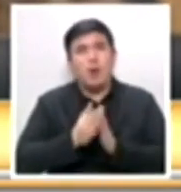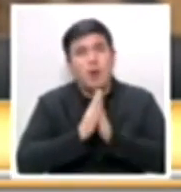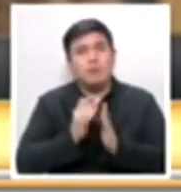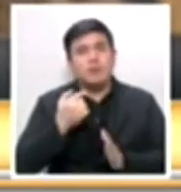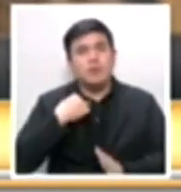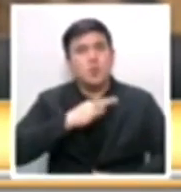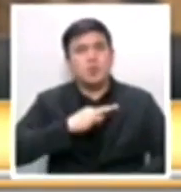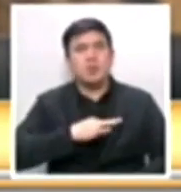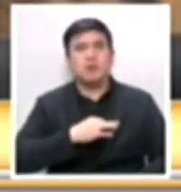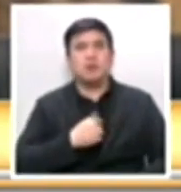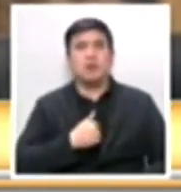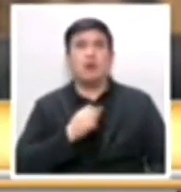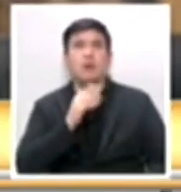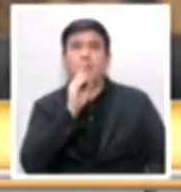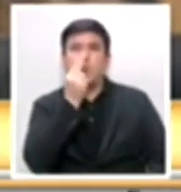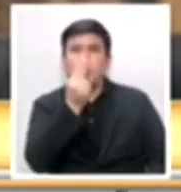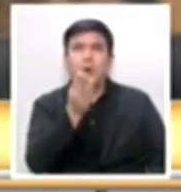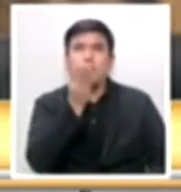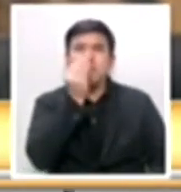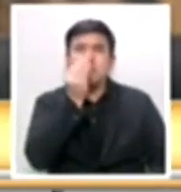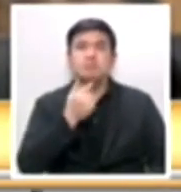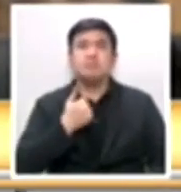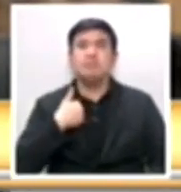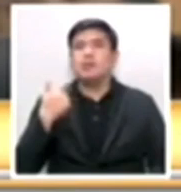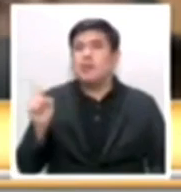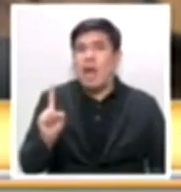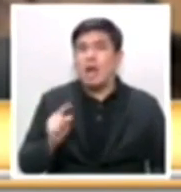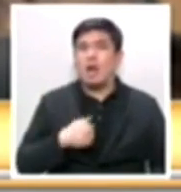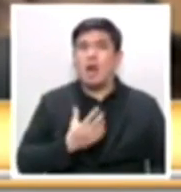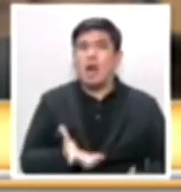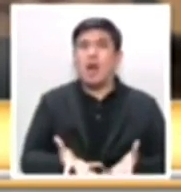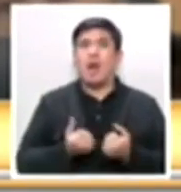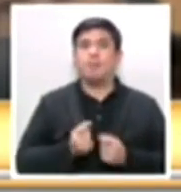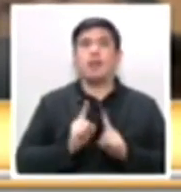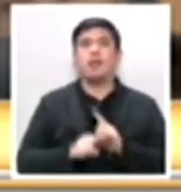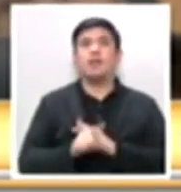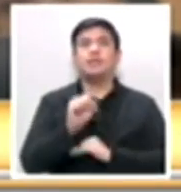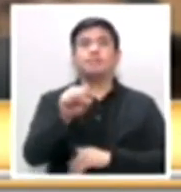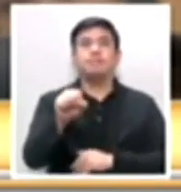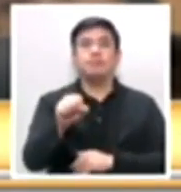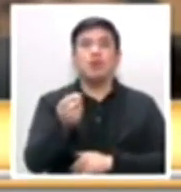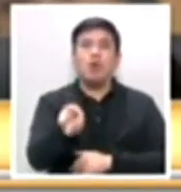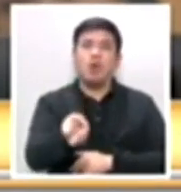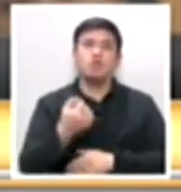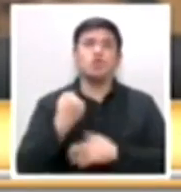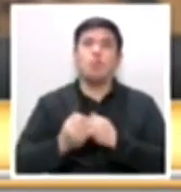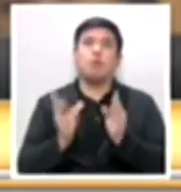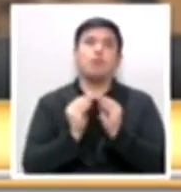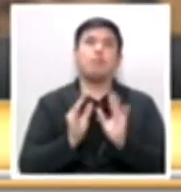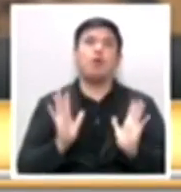รับฟังความคิดเห็นบางครั้งที่ผมไปมีการรับฟังความคิดเห็นแค่เพียง10นาทีแล้วก็จบประชุ